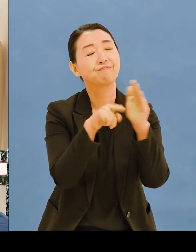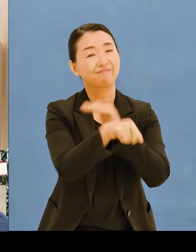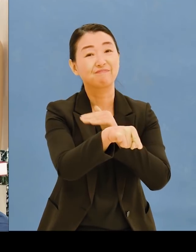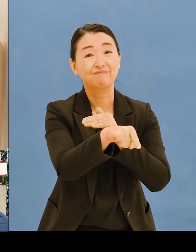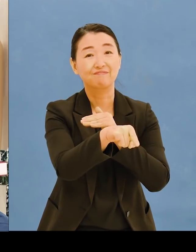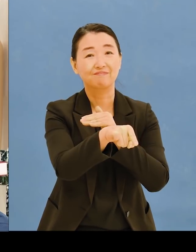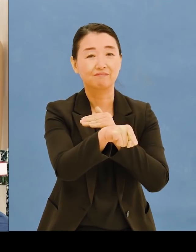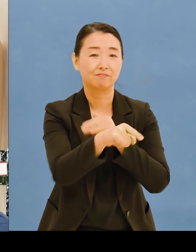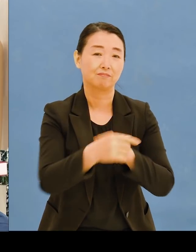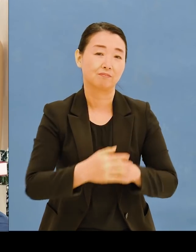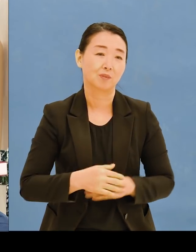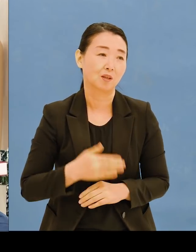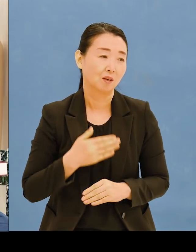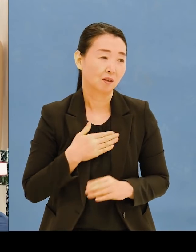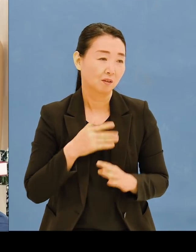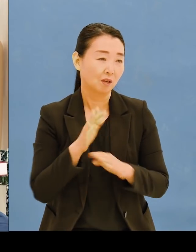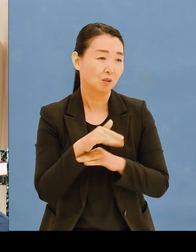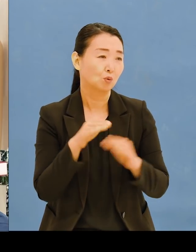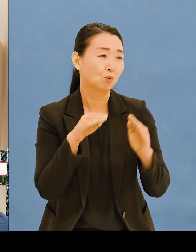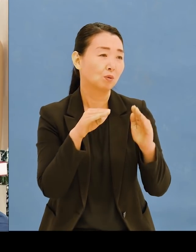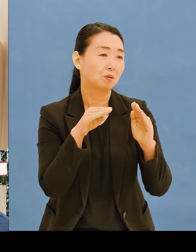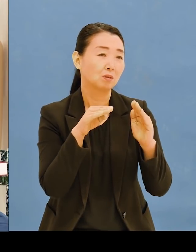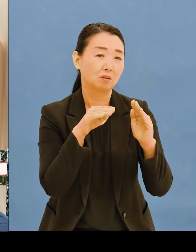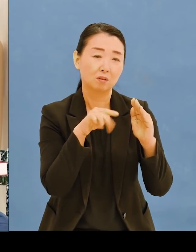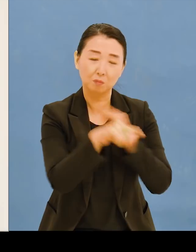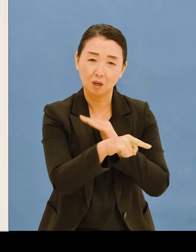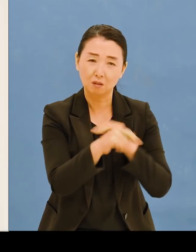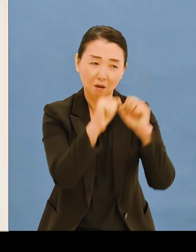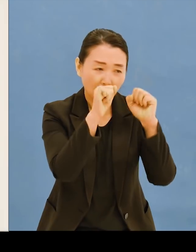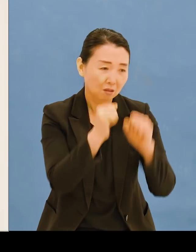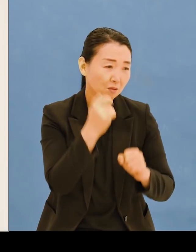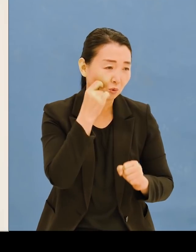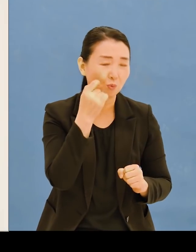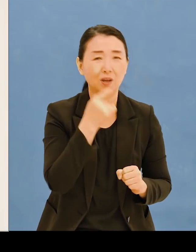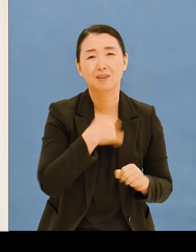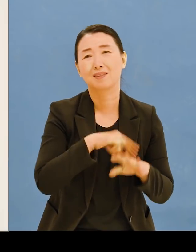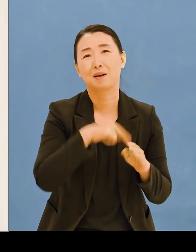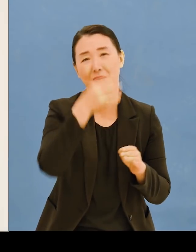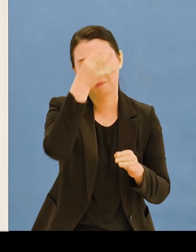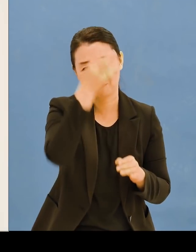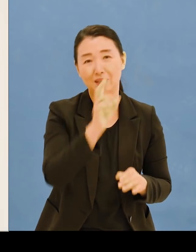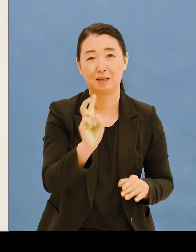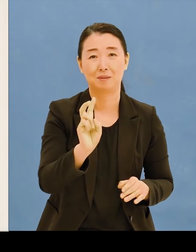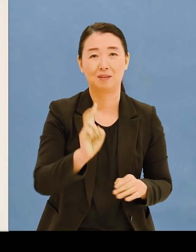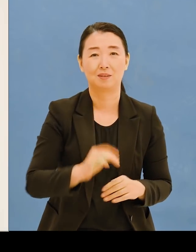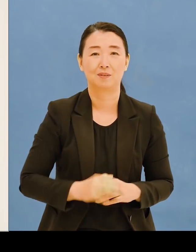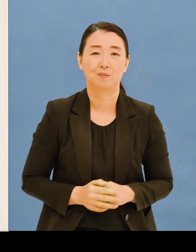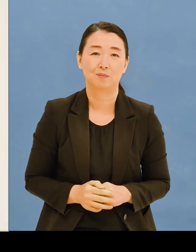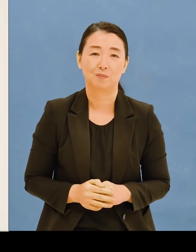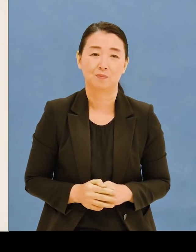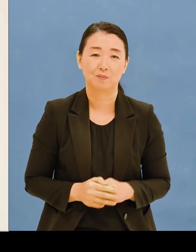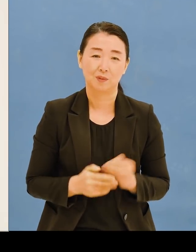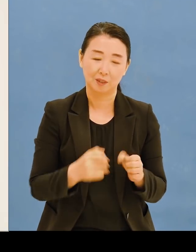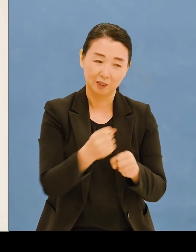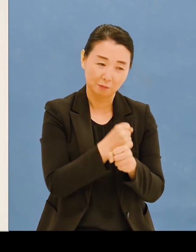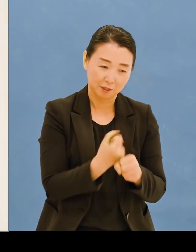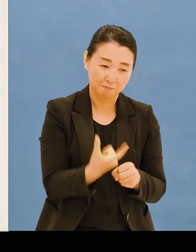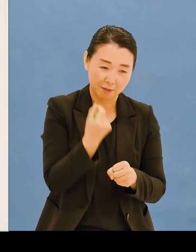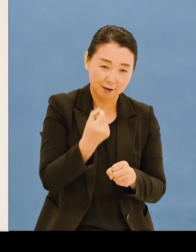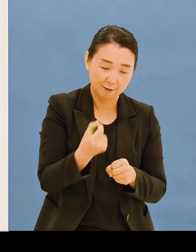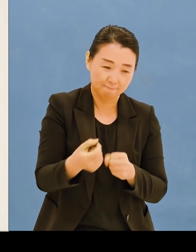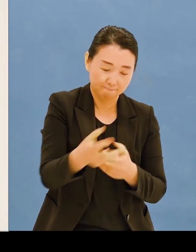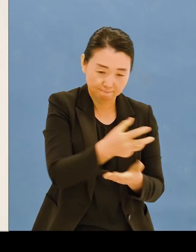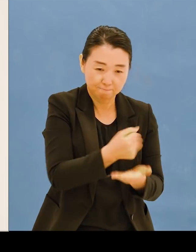내려갔어요. 네. 시골 집으로 내려갔는데 제가 도저히 그 시골 집에 못 있겠는 거예요. 뭐 죄송해서 그런 것 같기도 하고 네. 그래서 그냥 짐을 이제